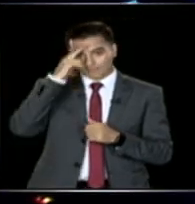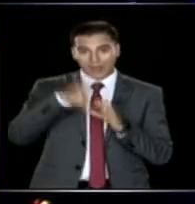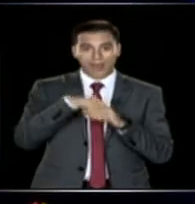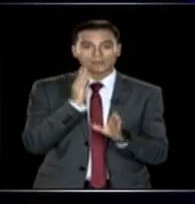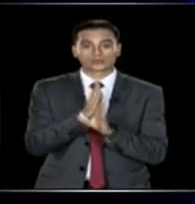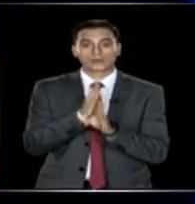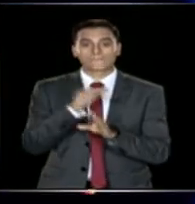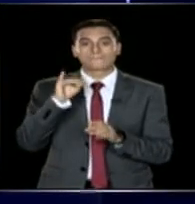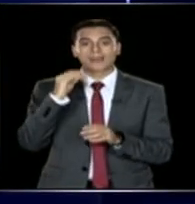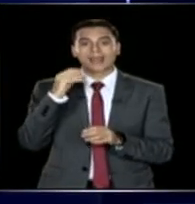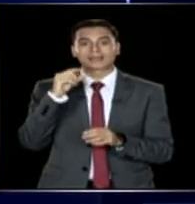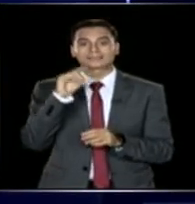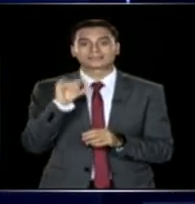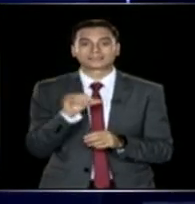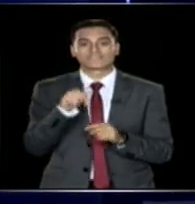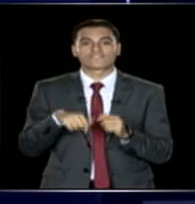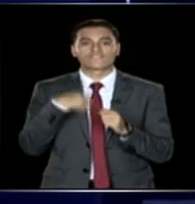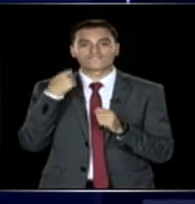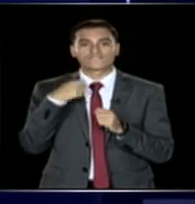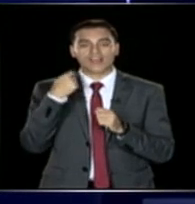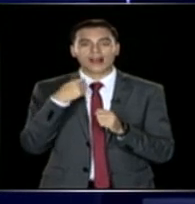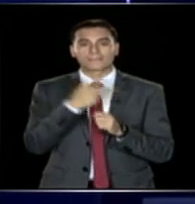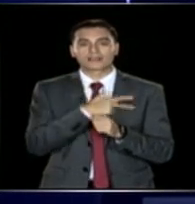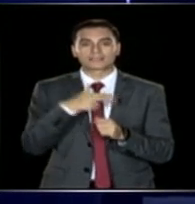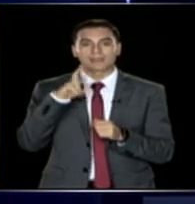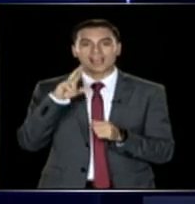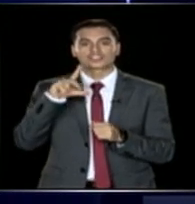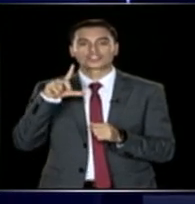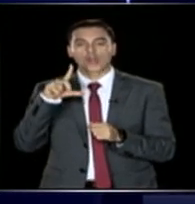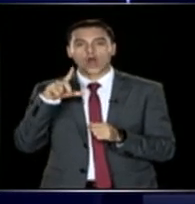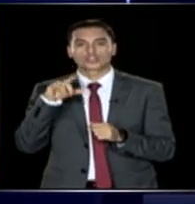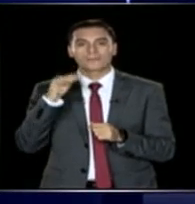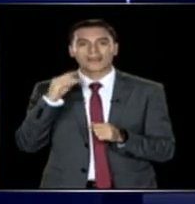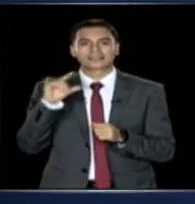من قام بدور مجدي في فيلم اكس لارج؟